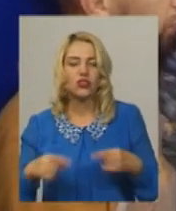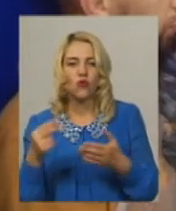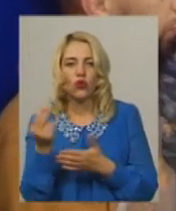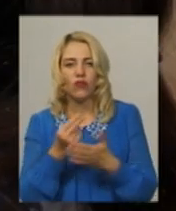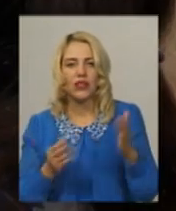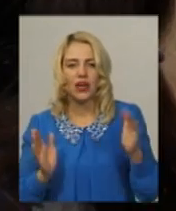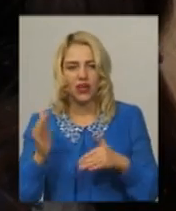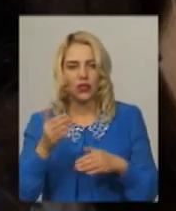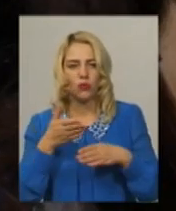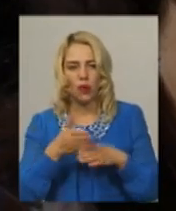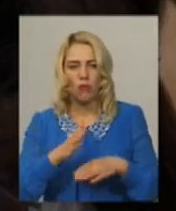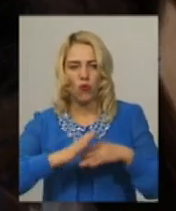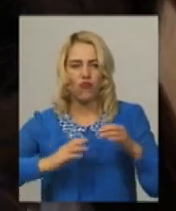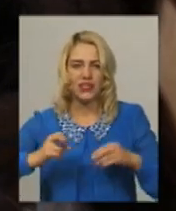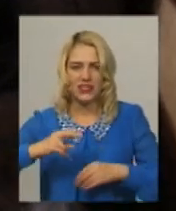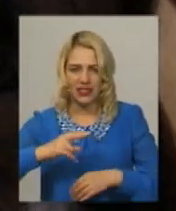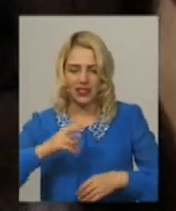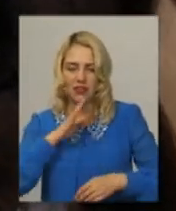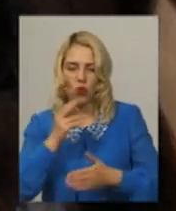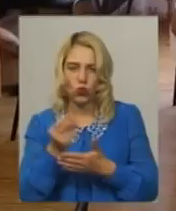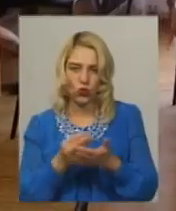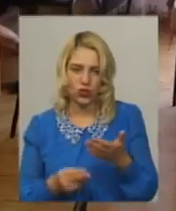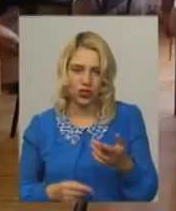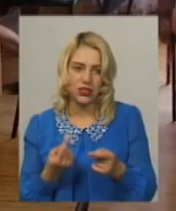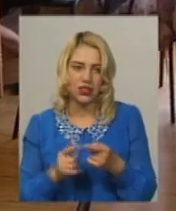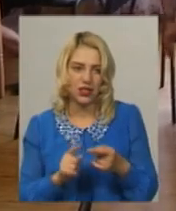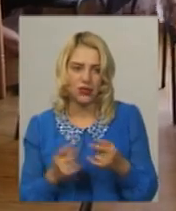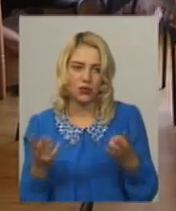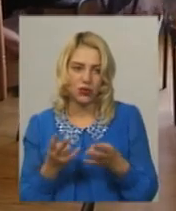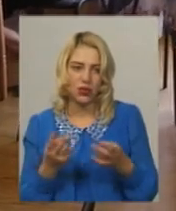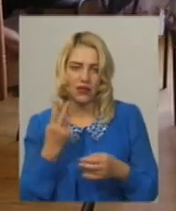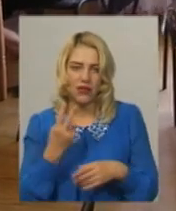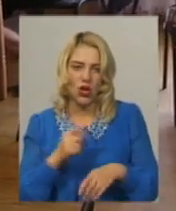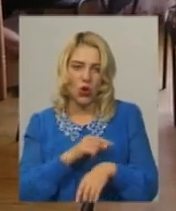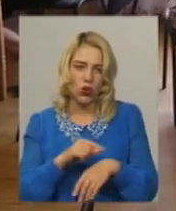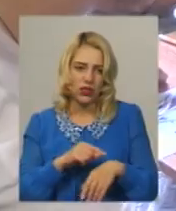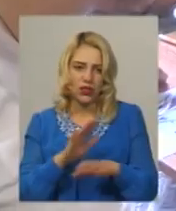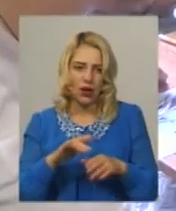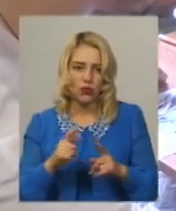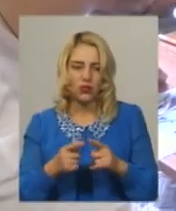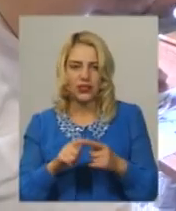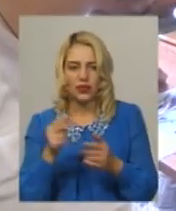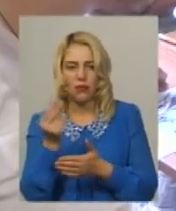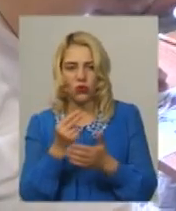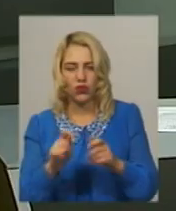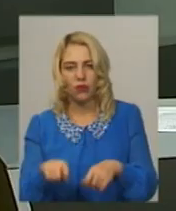хлопцям допомагали професійні художниці. На це знадобилося більше 2 годин. Згодом малюнки передадуть батькам.